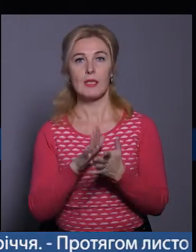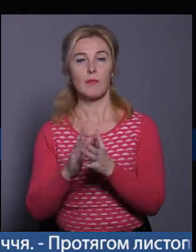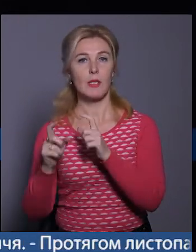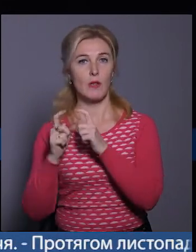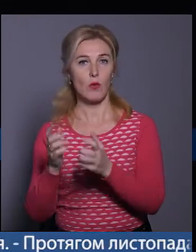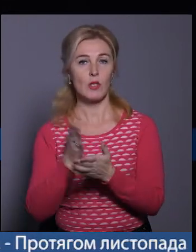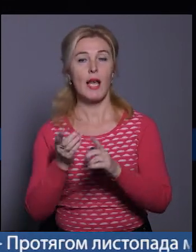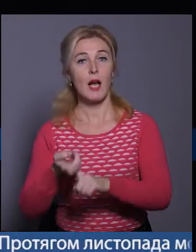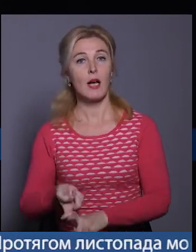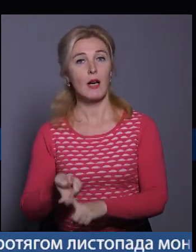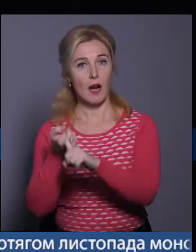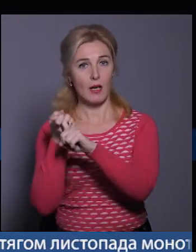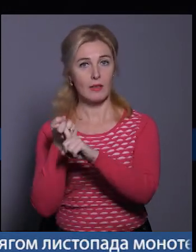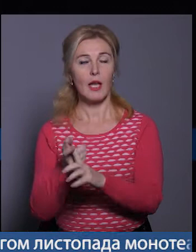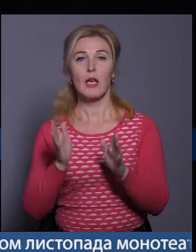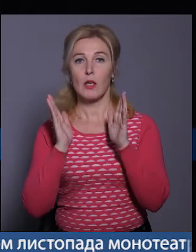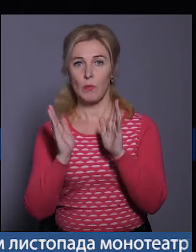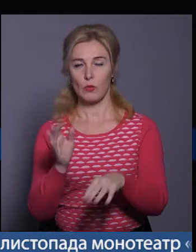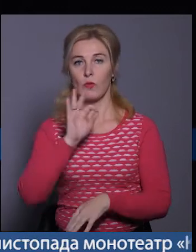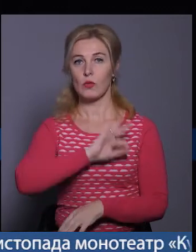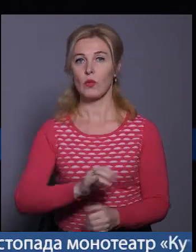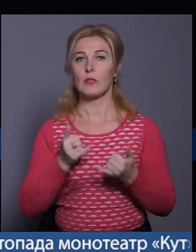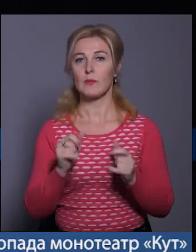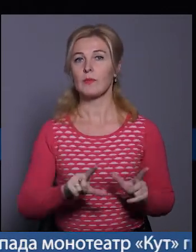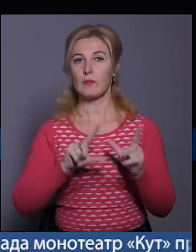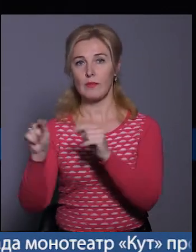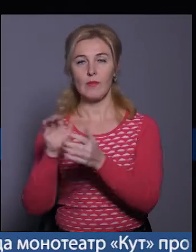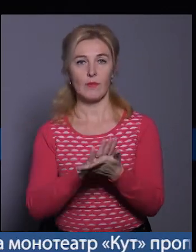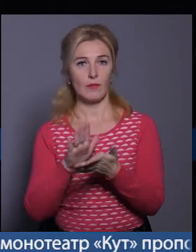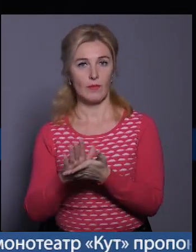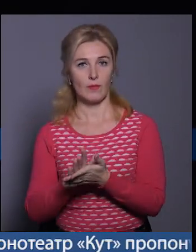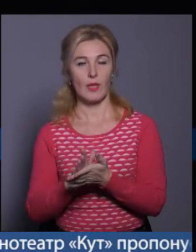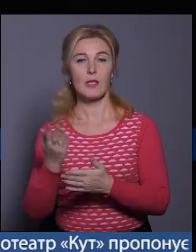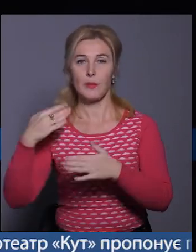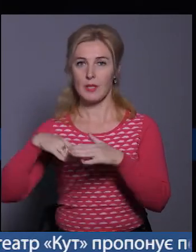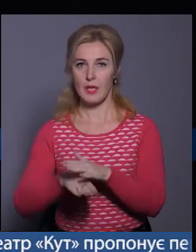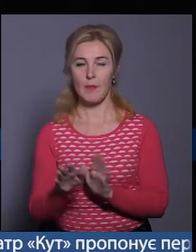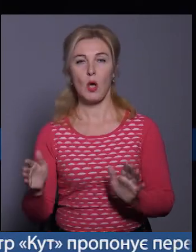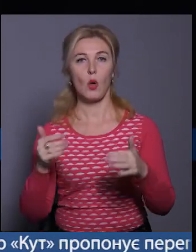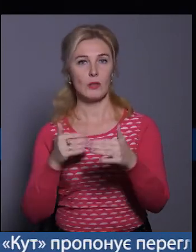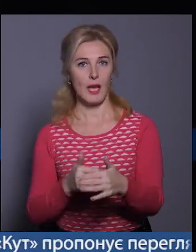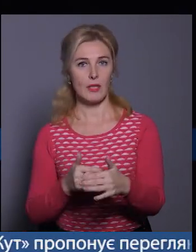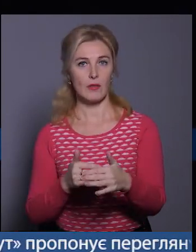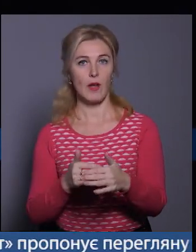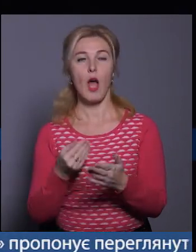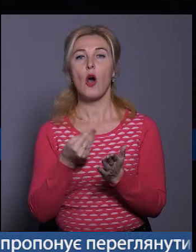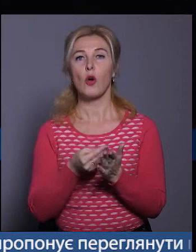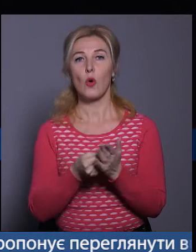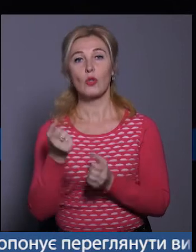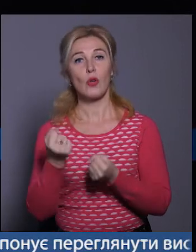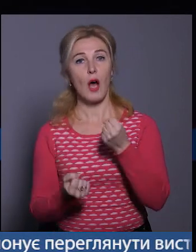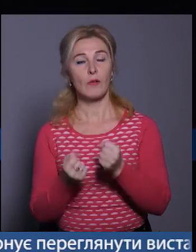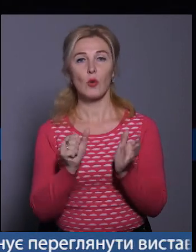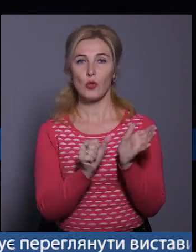обладнаний краном-маніпулятором і буде використовуватись для вивезення відходів насамперед з підземних контейнерів. Коштує авто